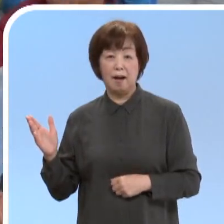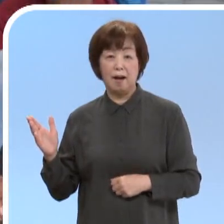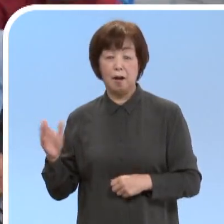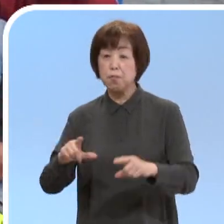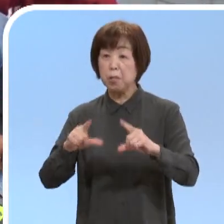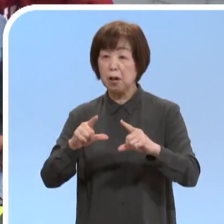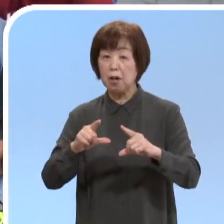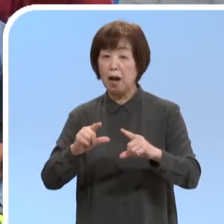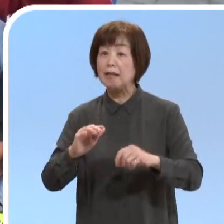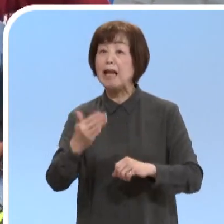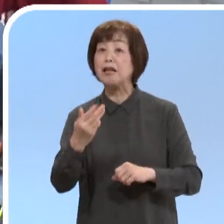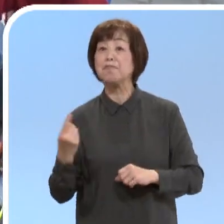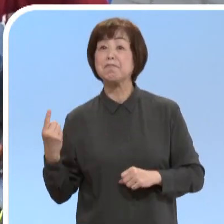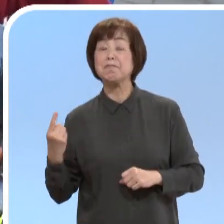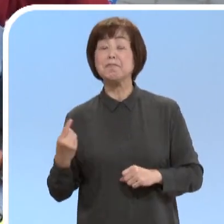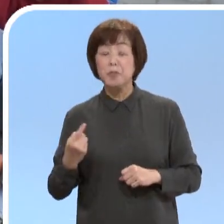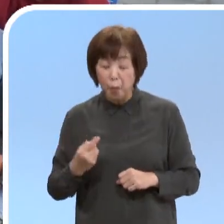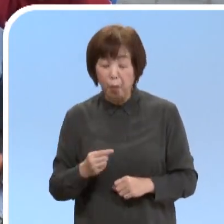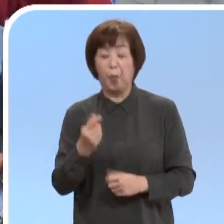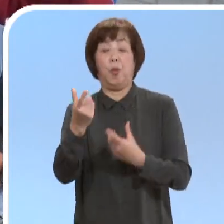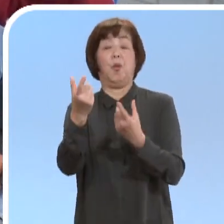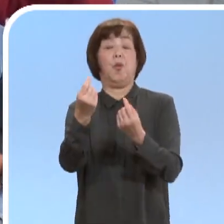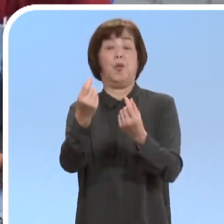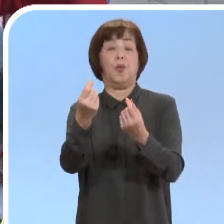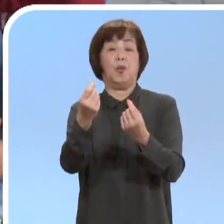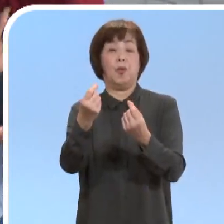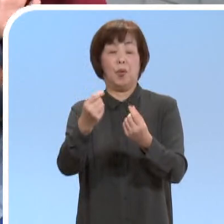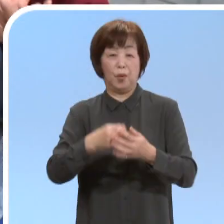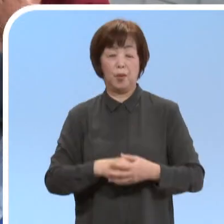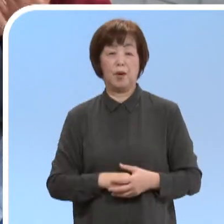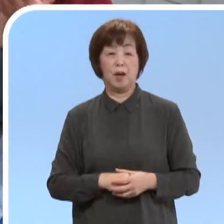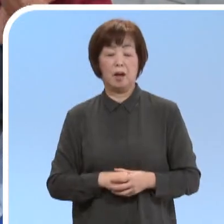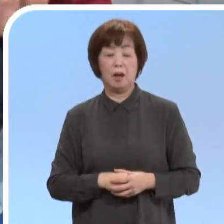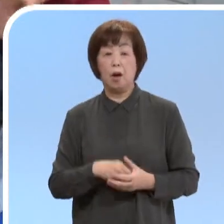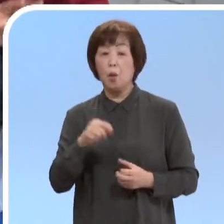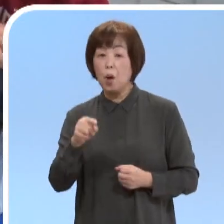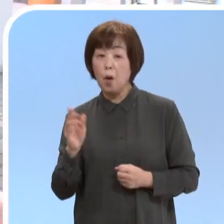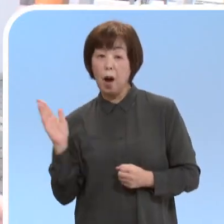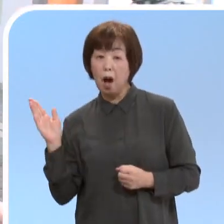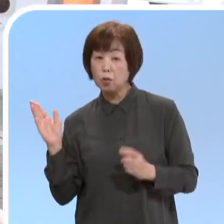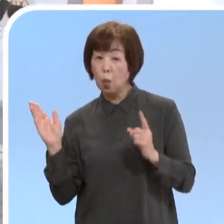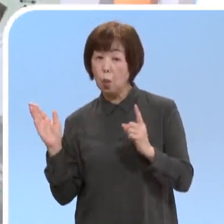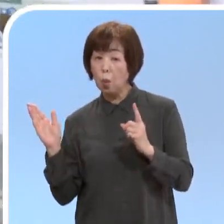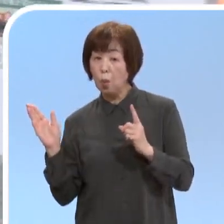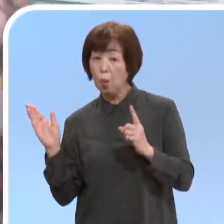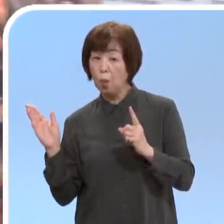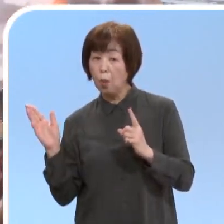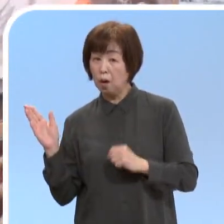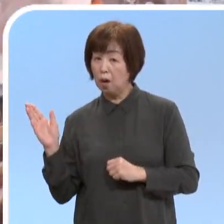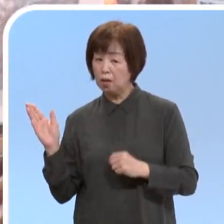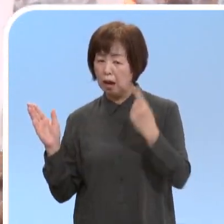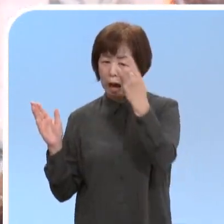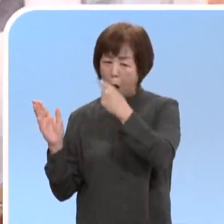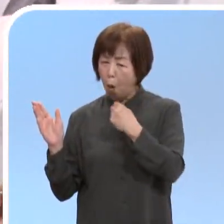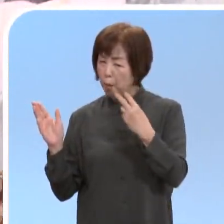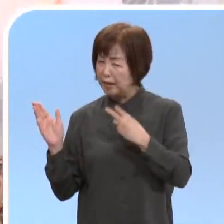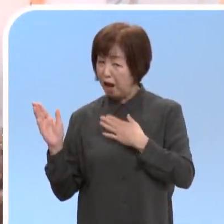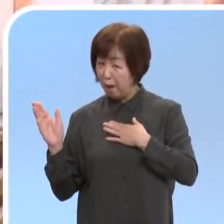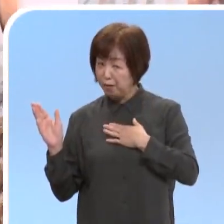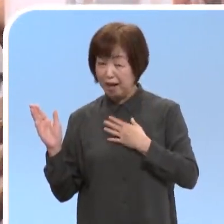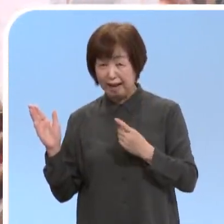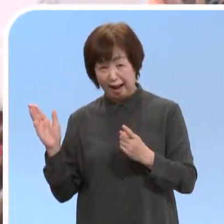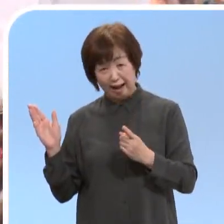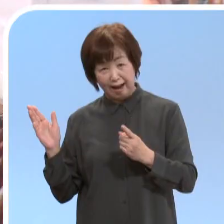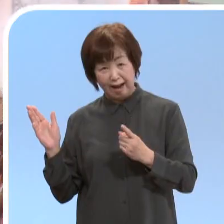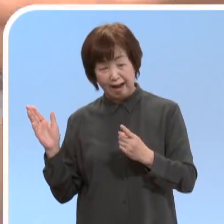はいはいその通りこれはどうですかこのツを見